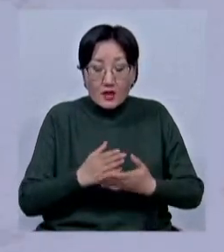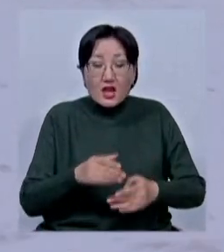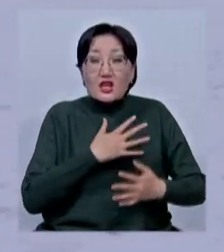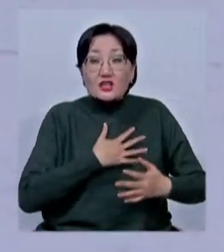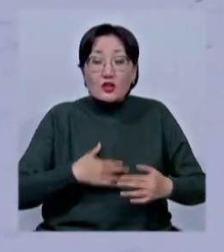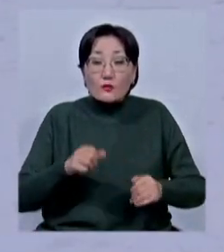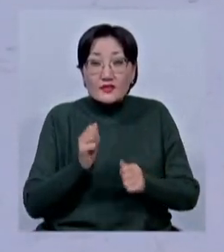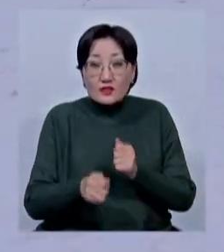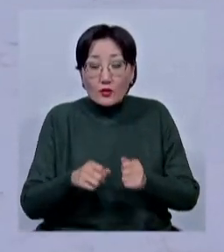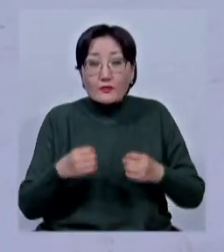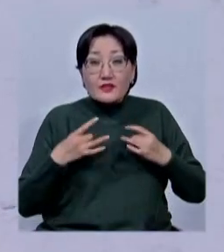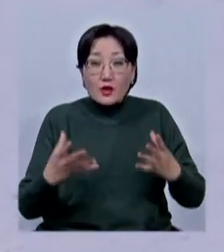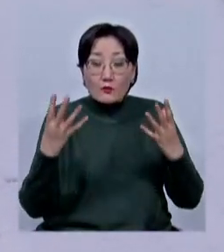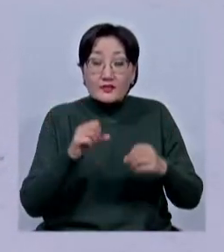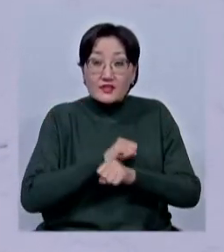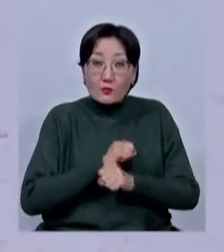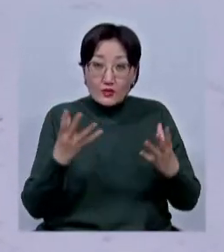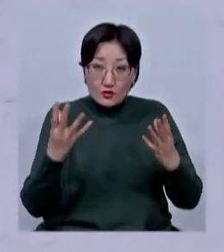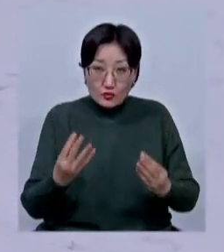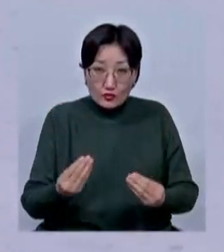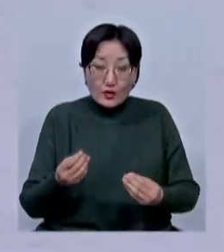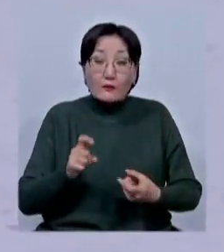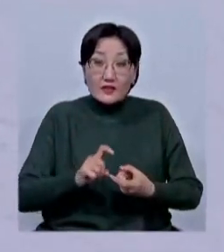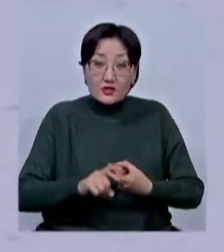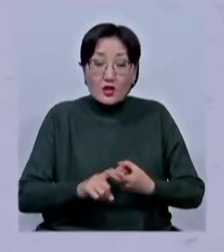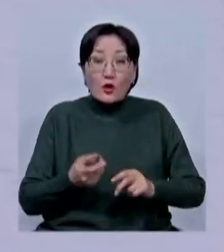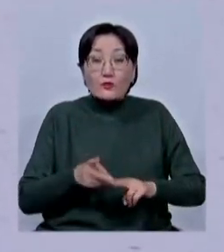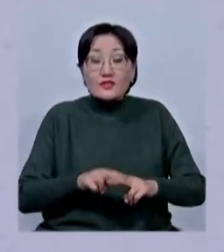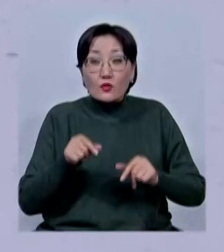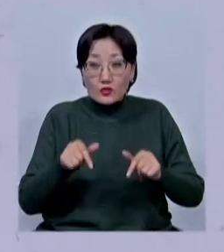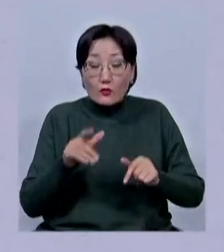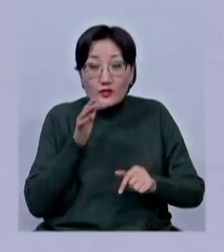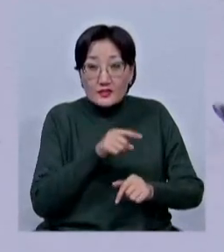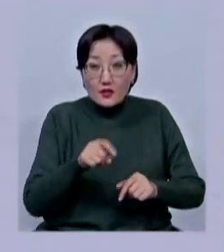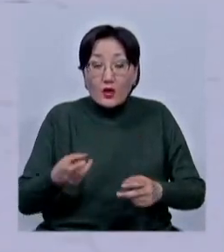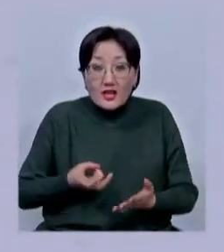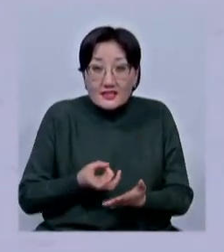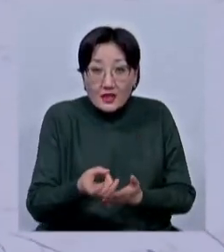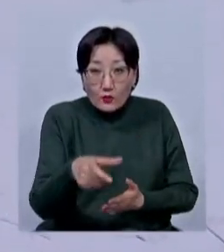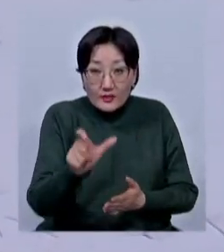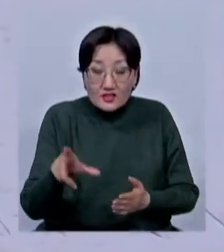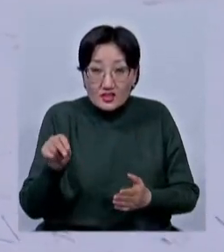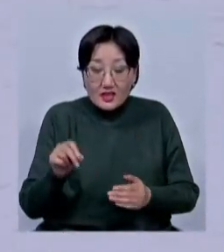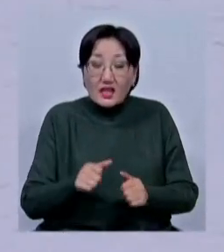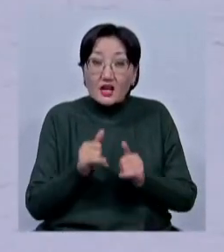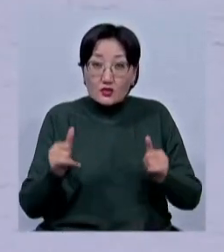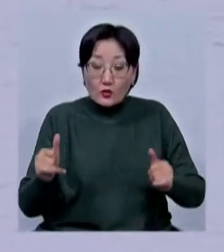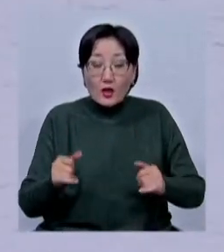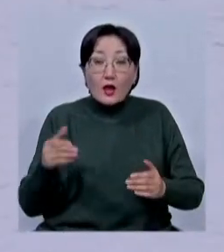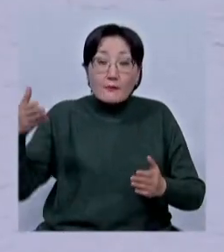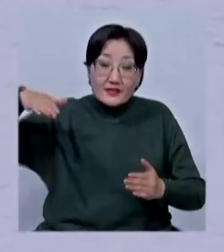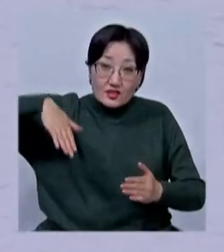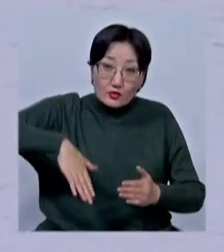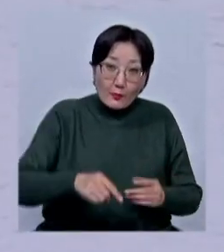Жарақаттың жиілігі мерекемен демалыс күндерінің қатар келуіне де байланысты болады. Өйткені дәл осы уақытта сырғанақтағы адамдар саны еселеп артады. Биік